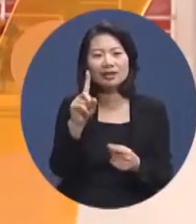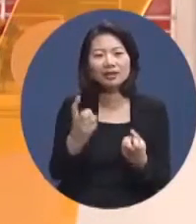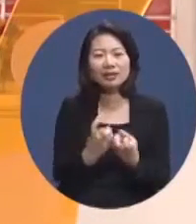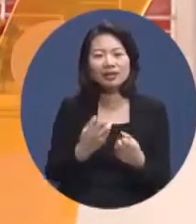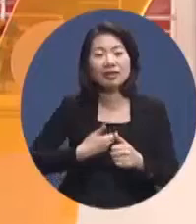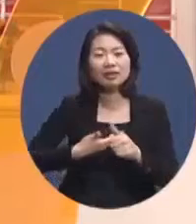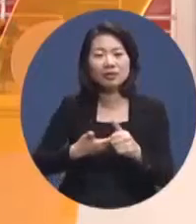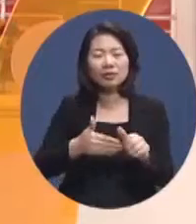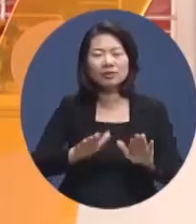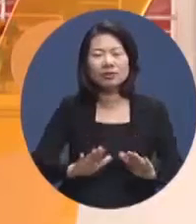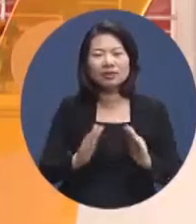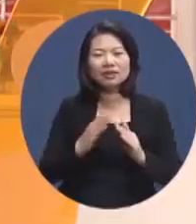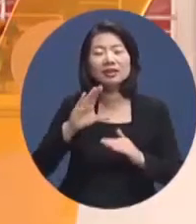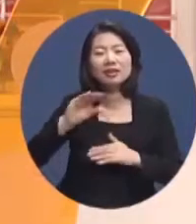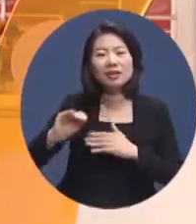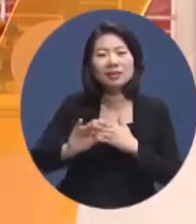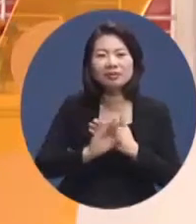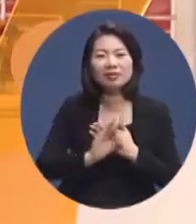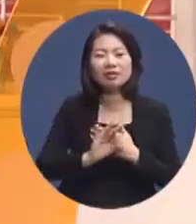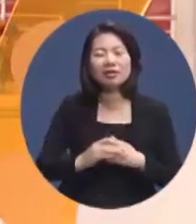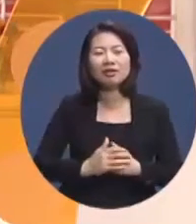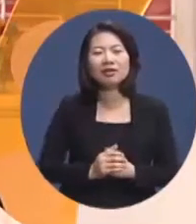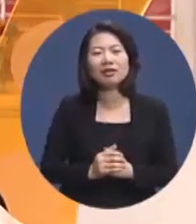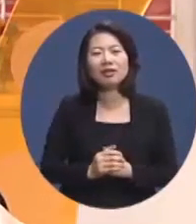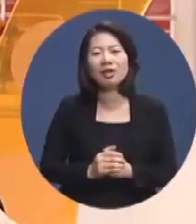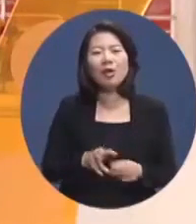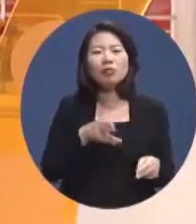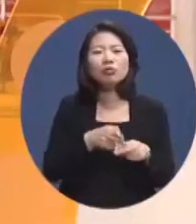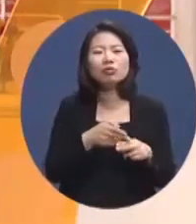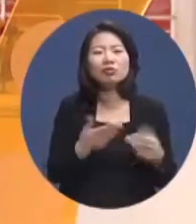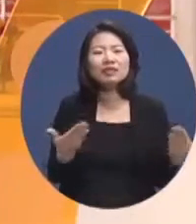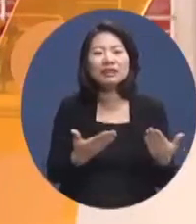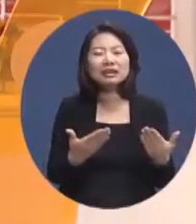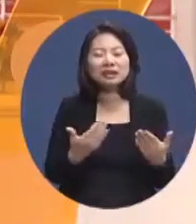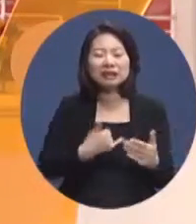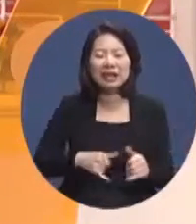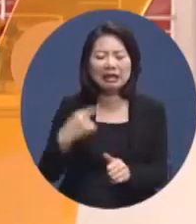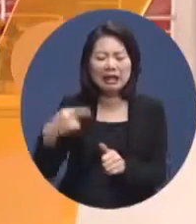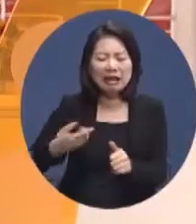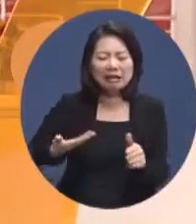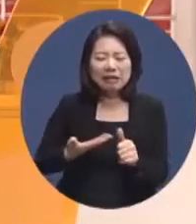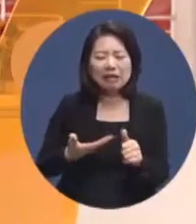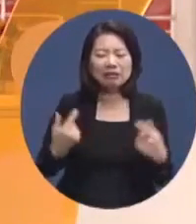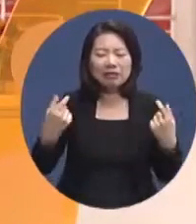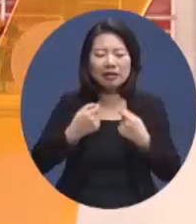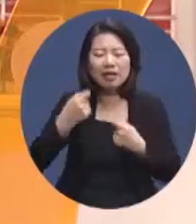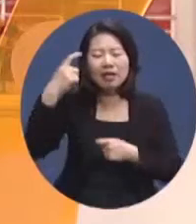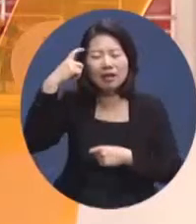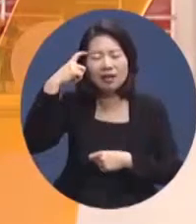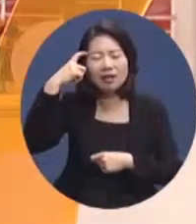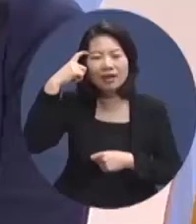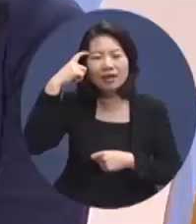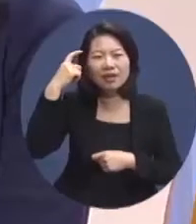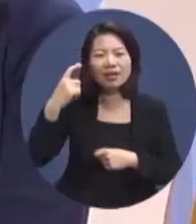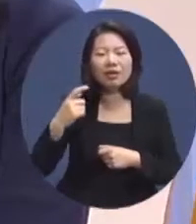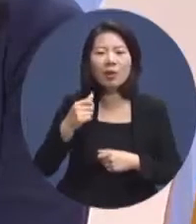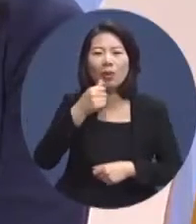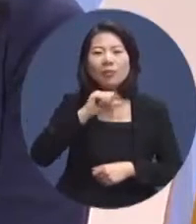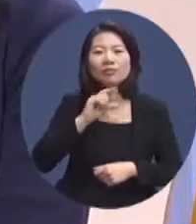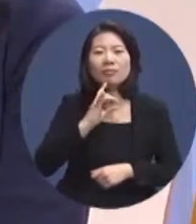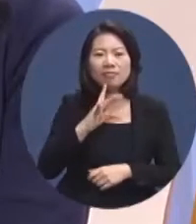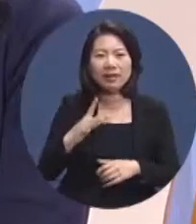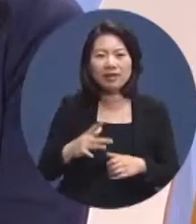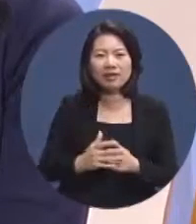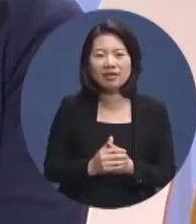알려드릴게요. 오늘 집에 가시면은 부엌 일이나 뭐 애들 가르쳐야지, 먹여야지, 입혀야지 그런 거를 딱